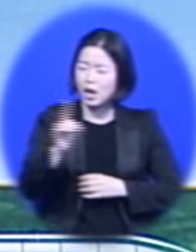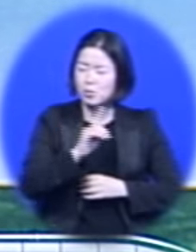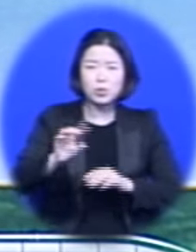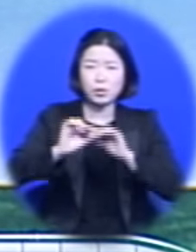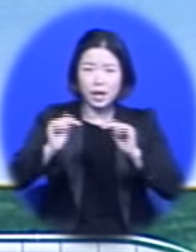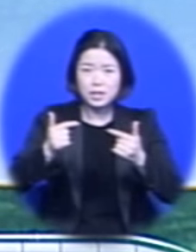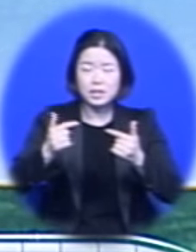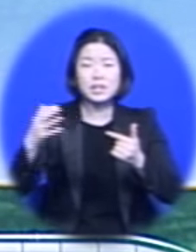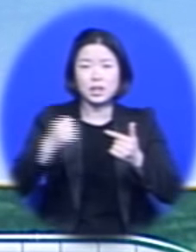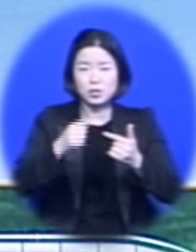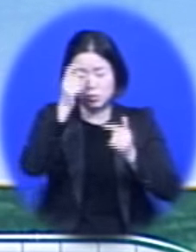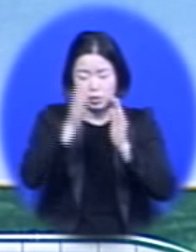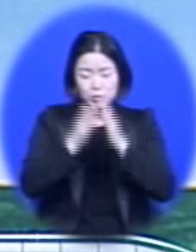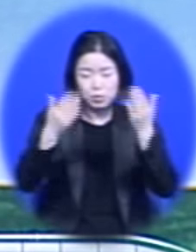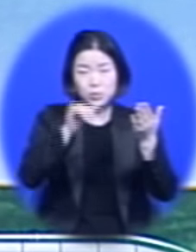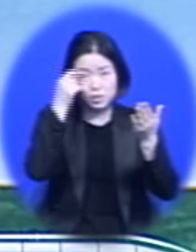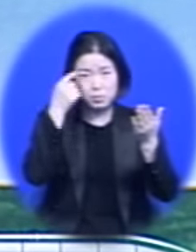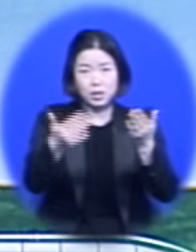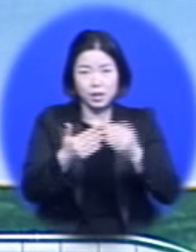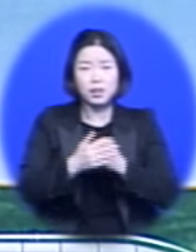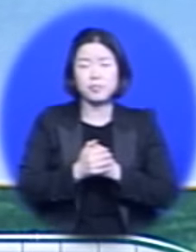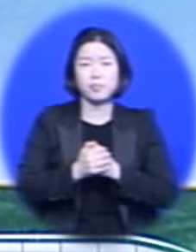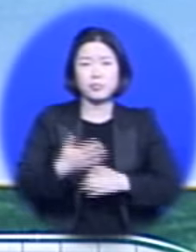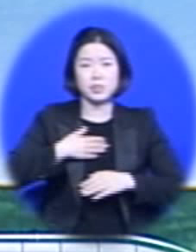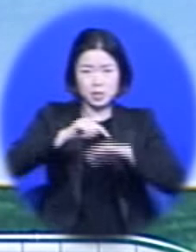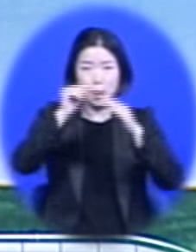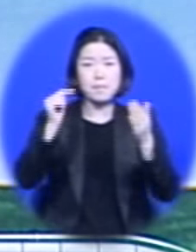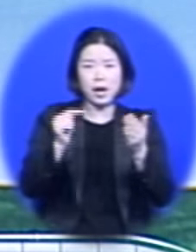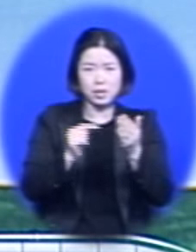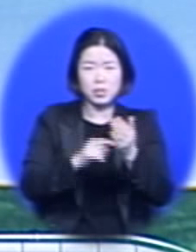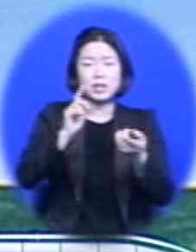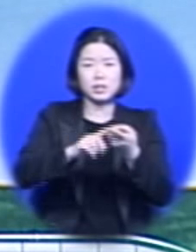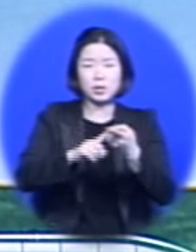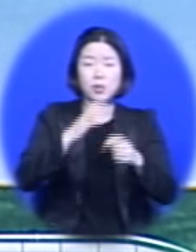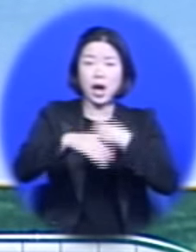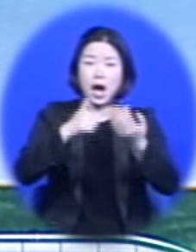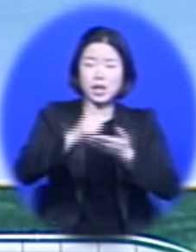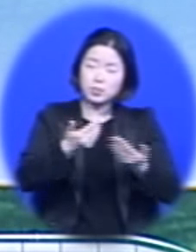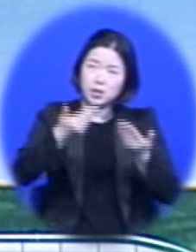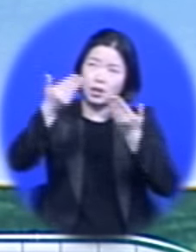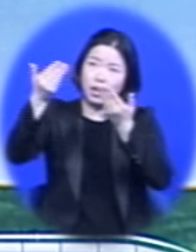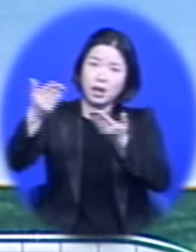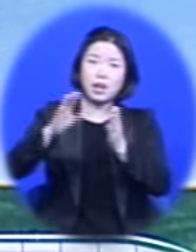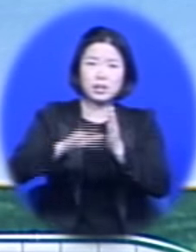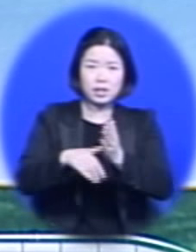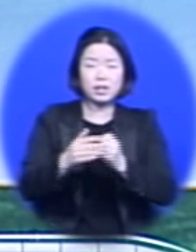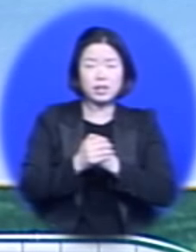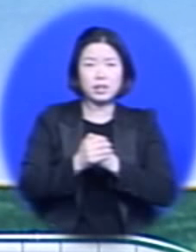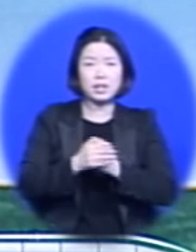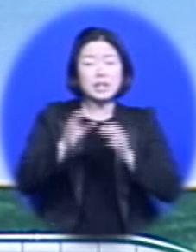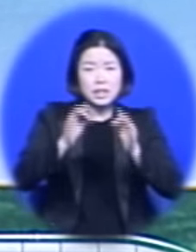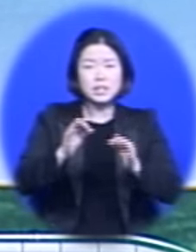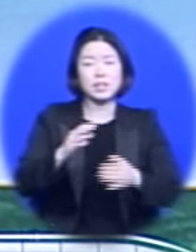가지고 지금 기도하고 있습니까? 제 마음이 그대로 하나님께 올려지는데 이제는